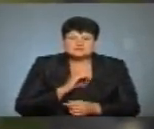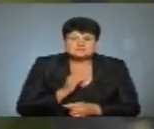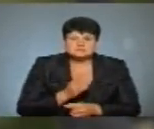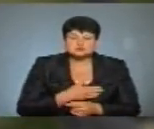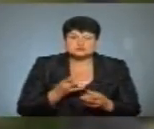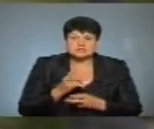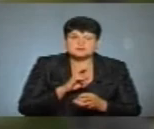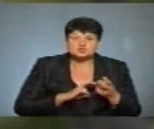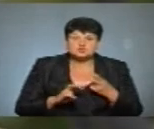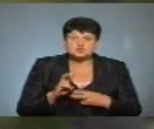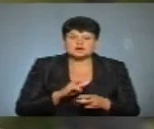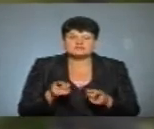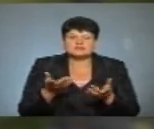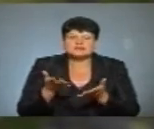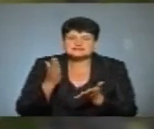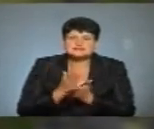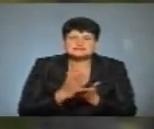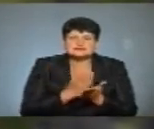треба шукати, він десь є,